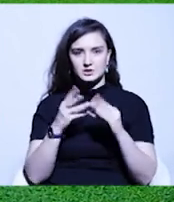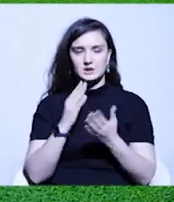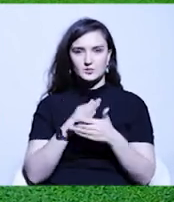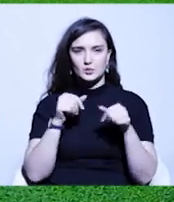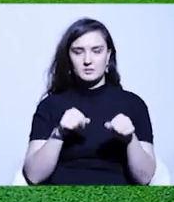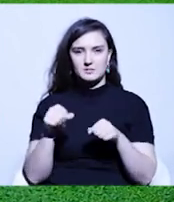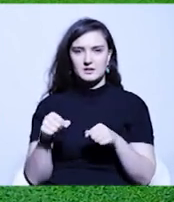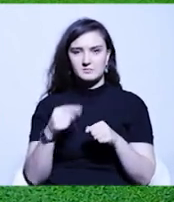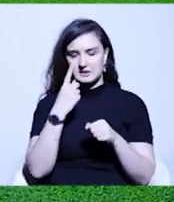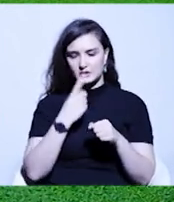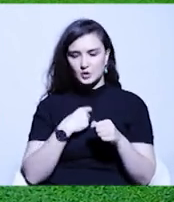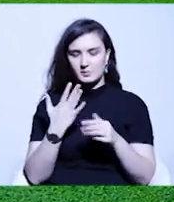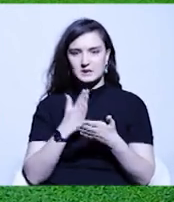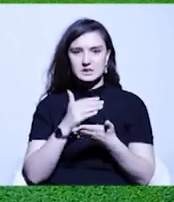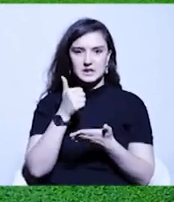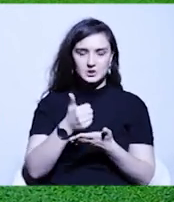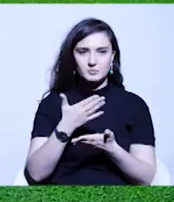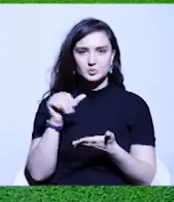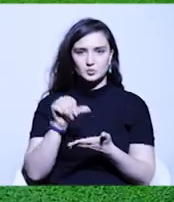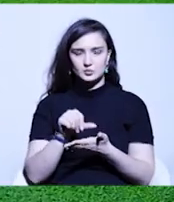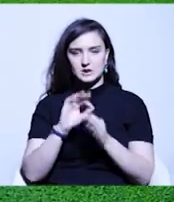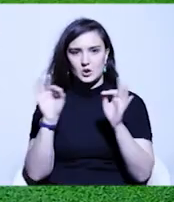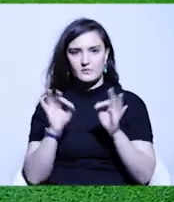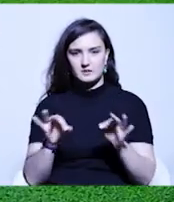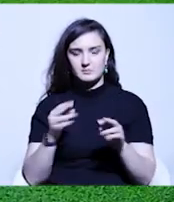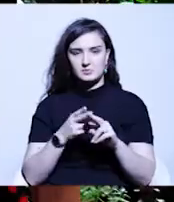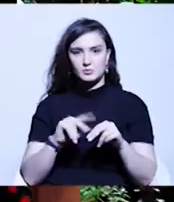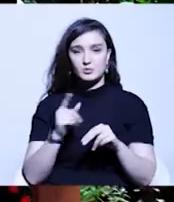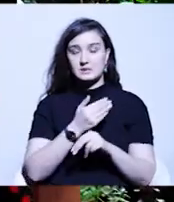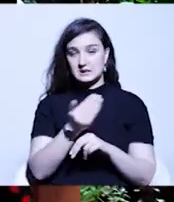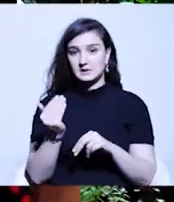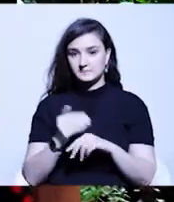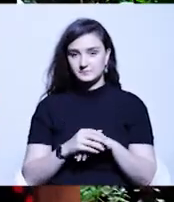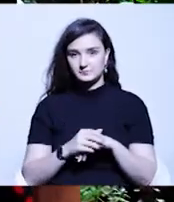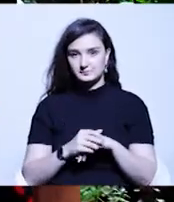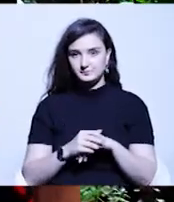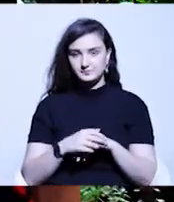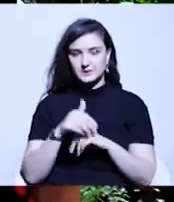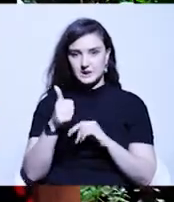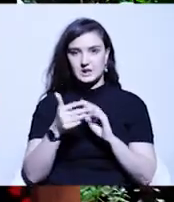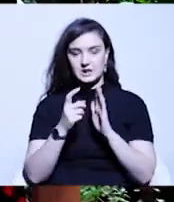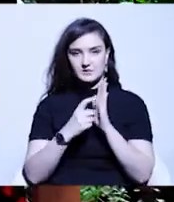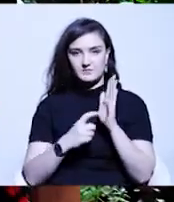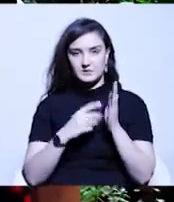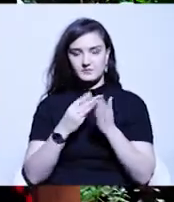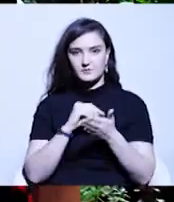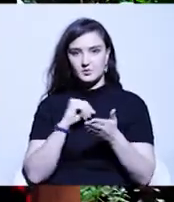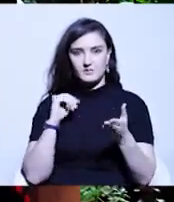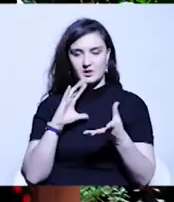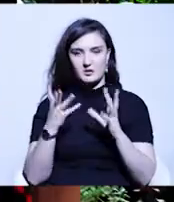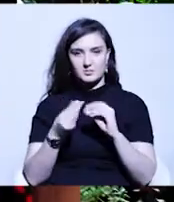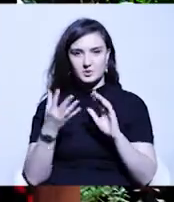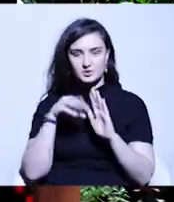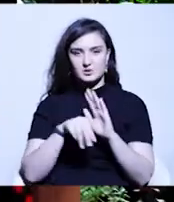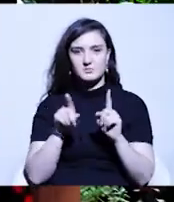აქვთ უფლება, მიგვითითონ რომელია კარგი და რომელია ცუდი ხელოვნება, იმიტომ რომ ისინი ძალიან კარგად ერკვევიან თვითონ ამ ყველაფერში.